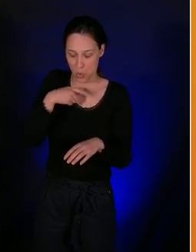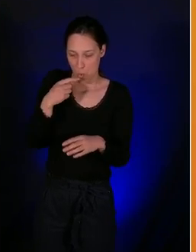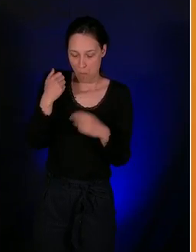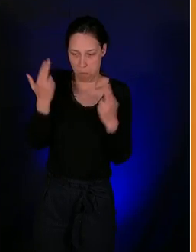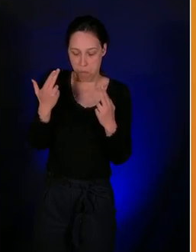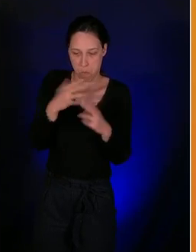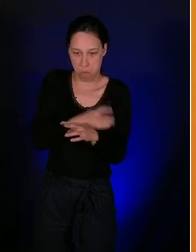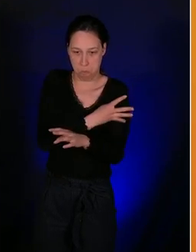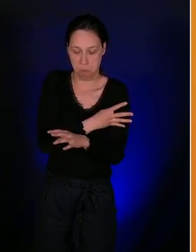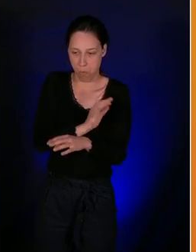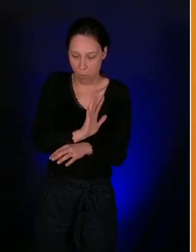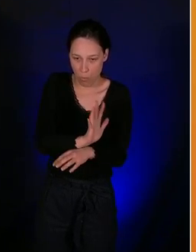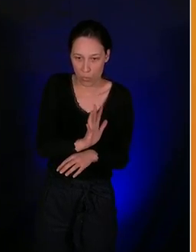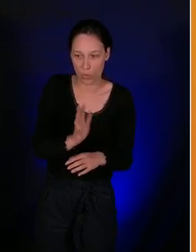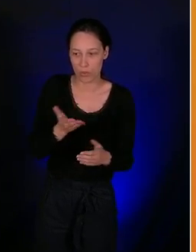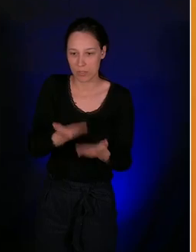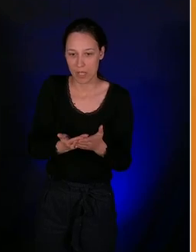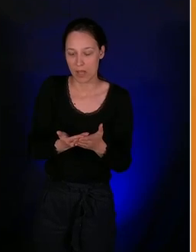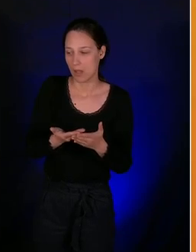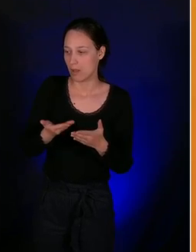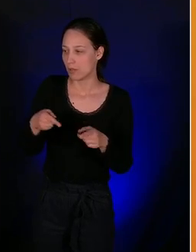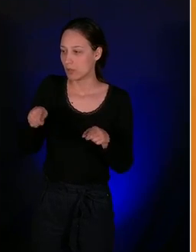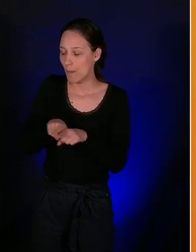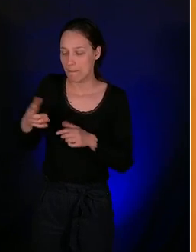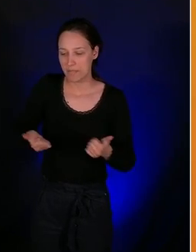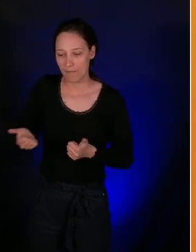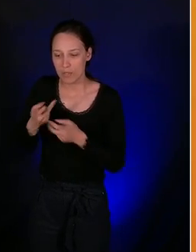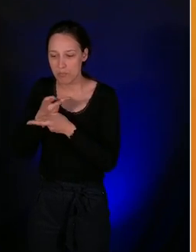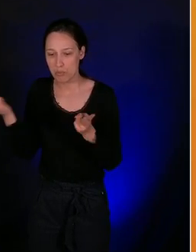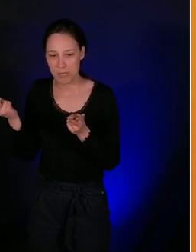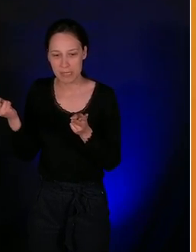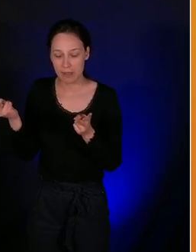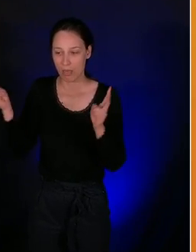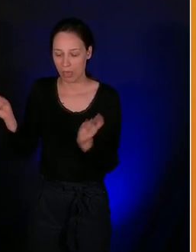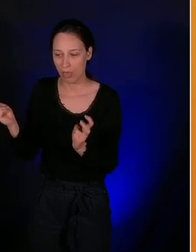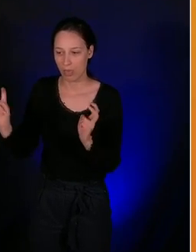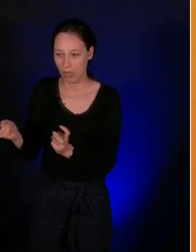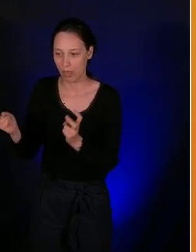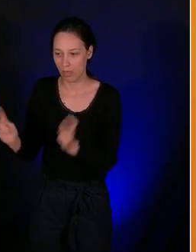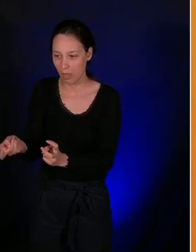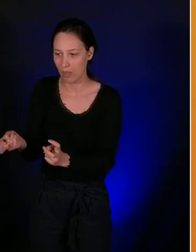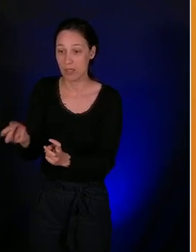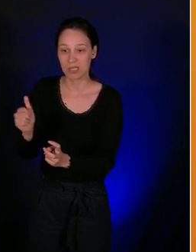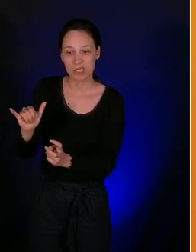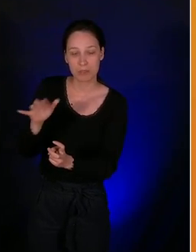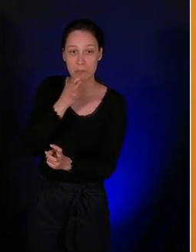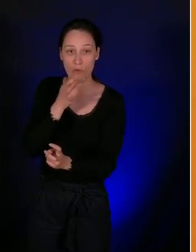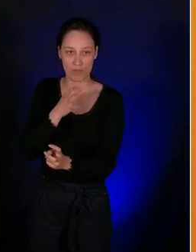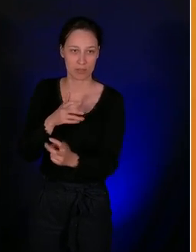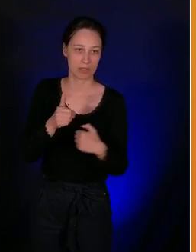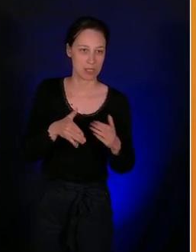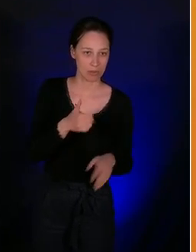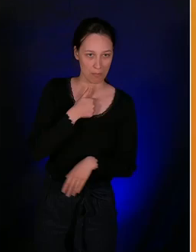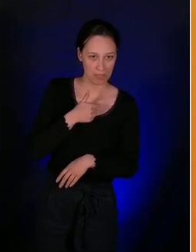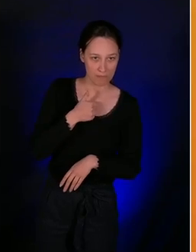un déshabillage progressif de l'entreprise publique de services publics qui s'opère au profit du secteur privé. C'est un transfert des deniers publics vers